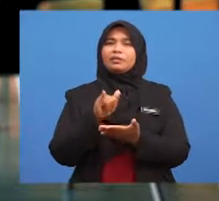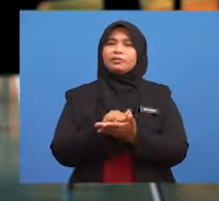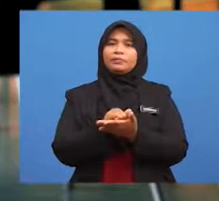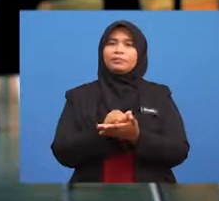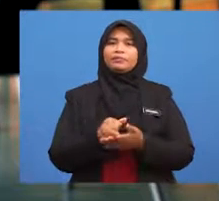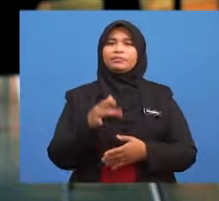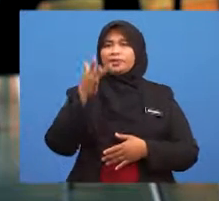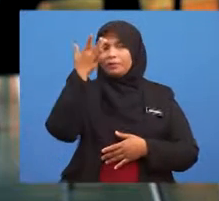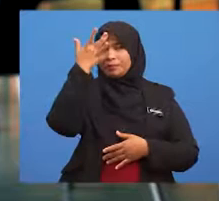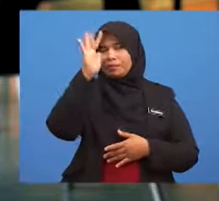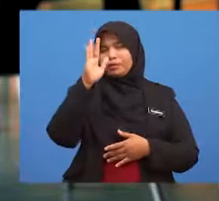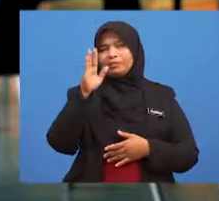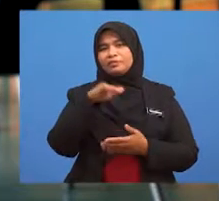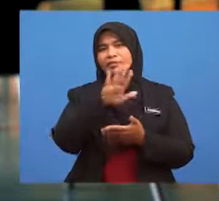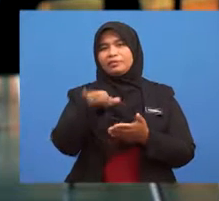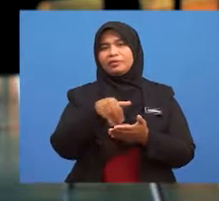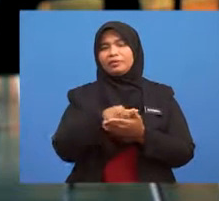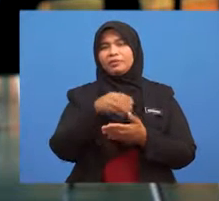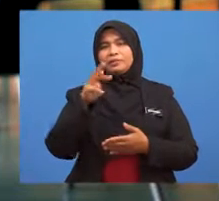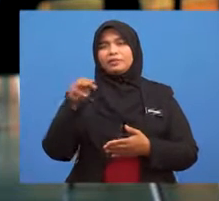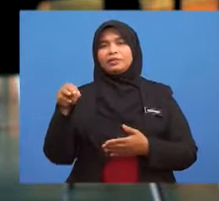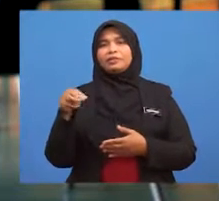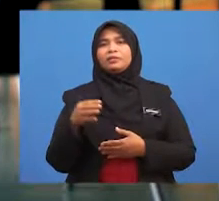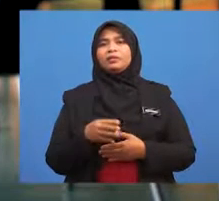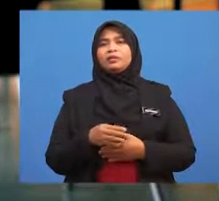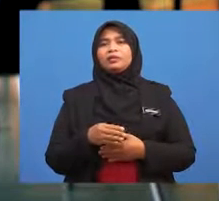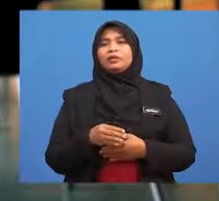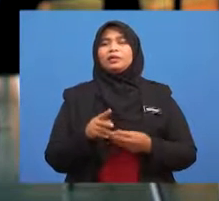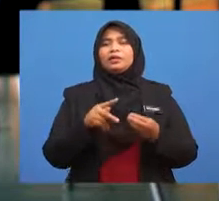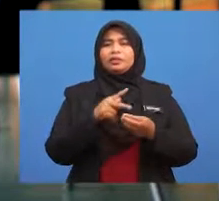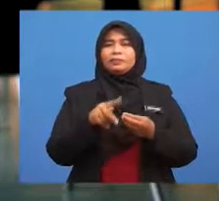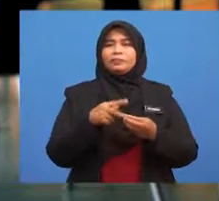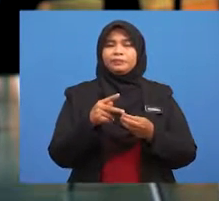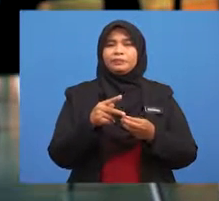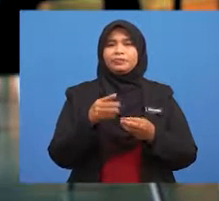Pandai murid-murid cikgu. Maka